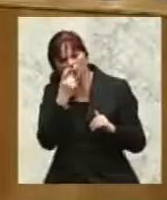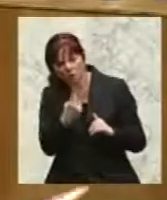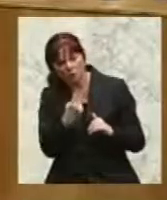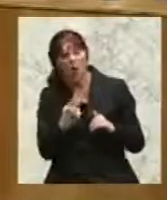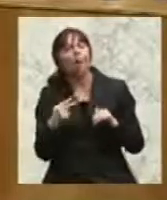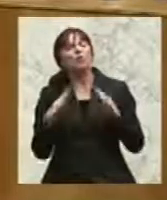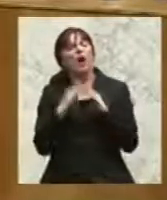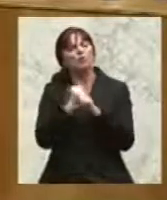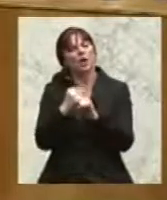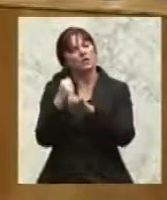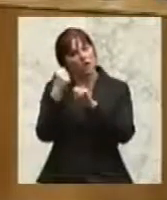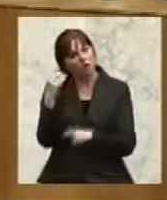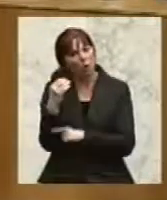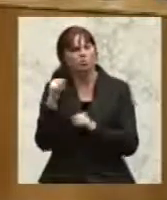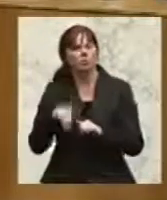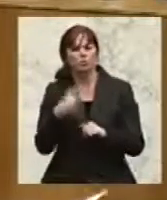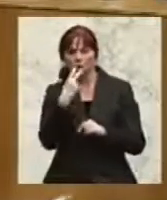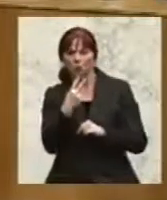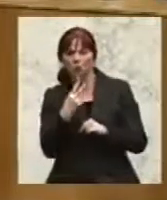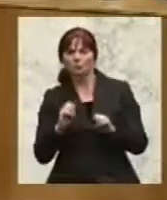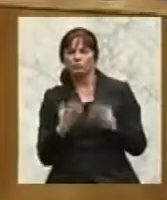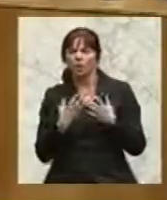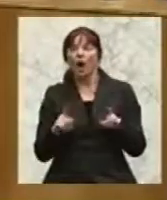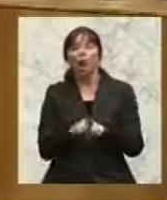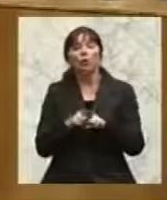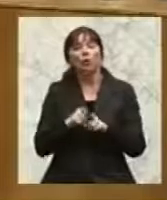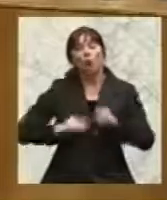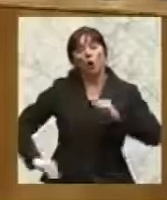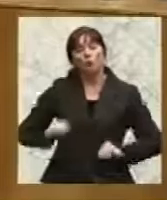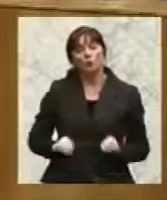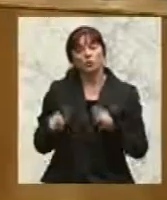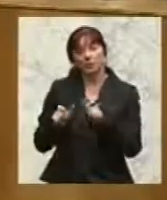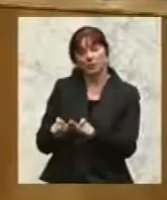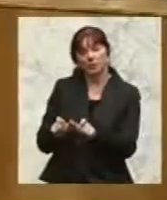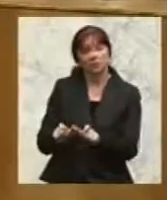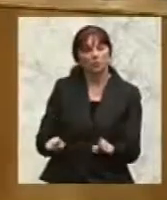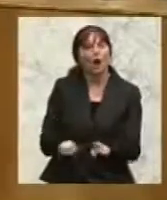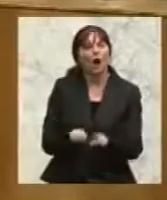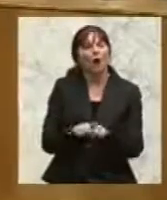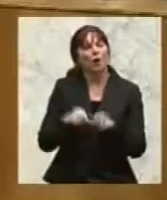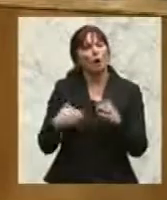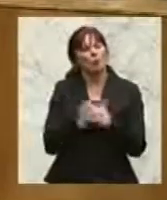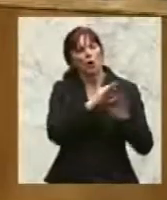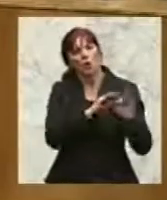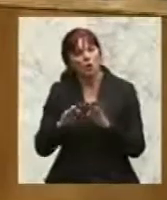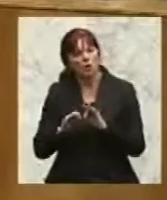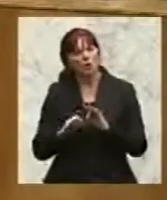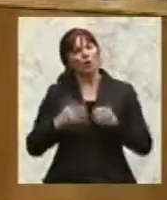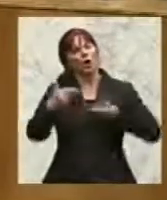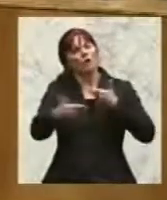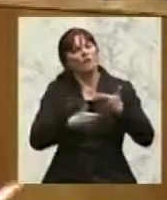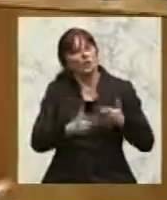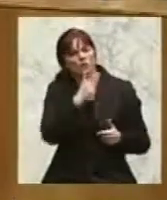bei den Aspekten der Korruptionsprävention. Nicht zuletzt sind auch im Zuge der Neuordnung der wirtschafts-, fiskal- und finanzpolitischen Architektur